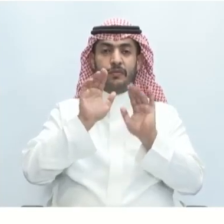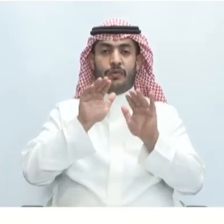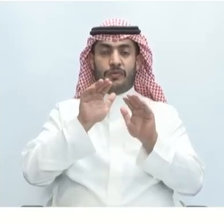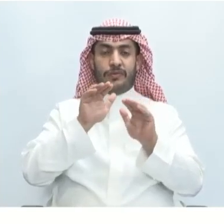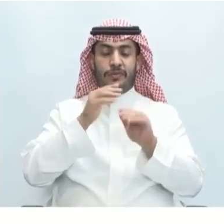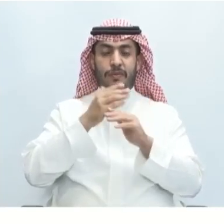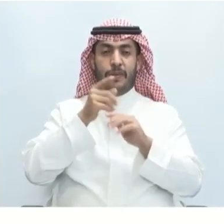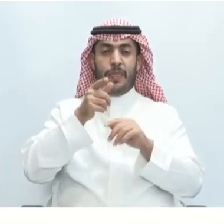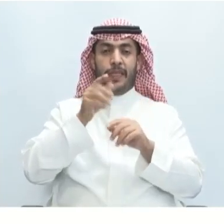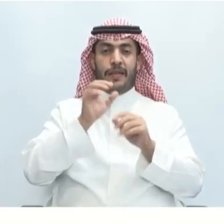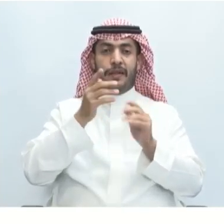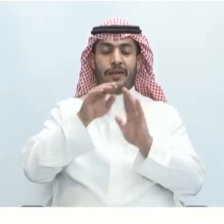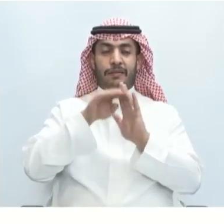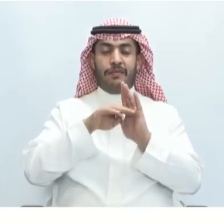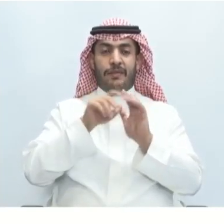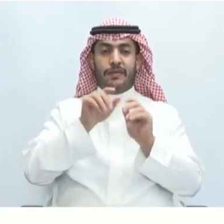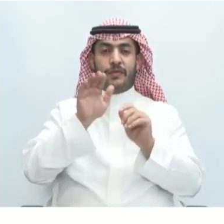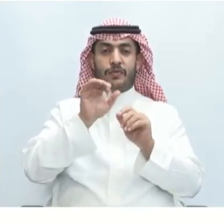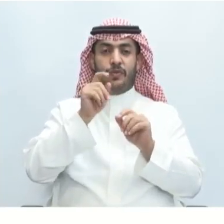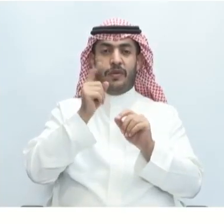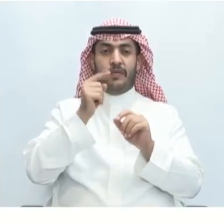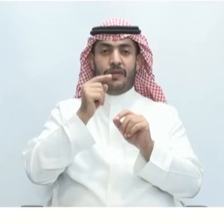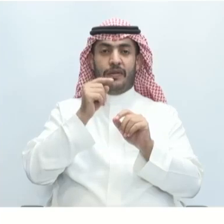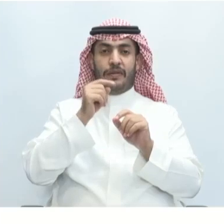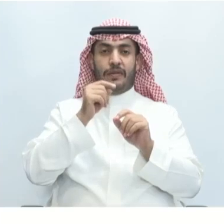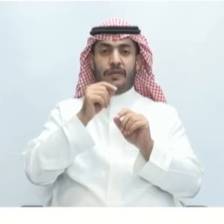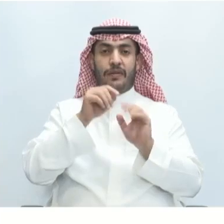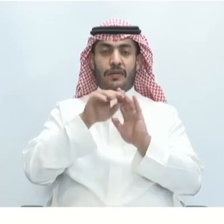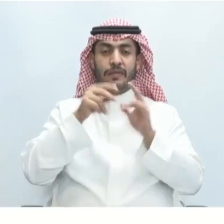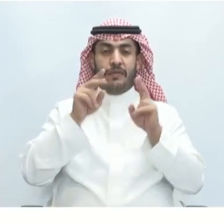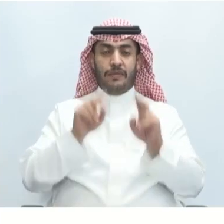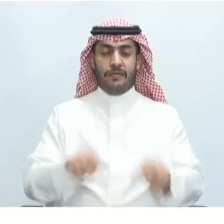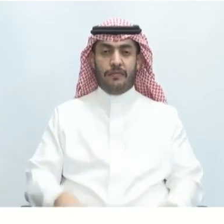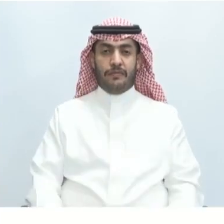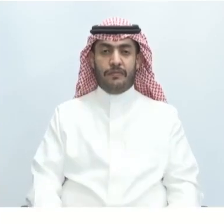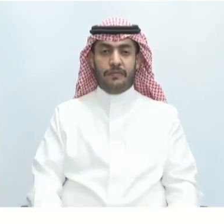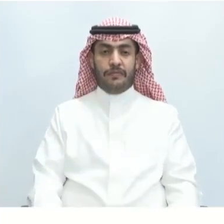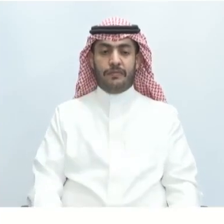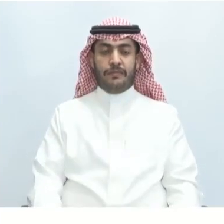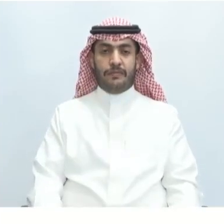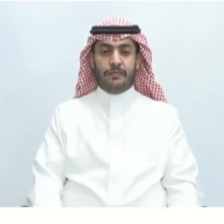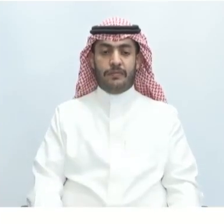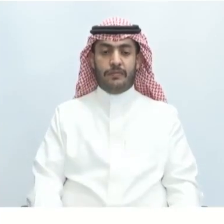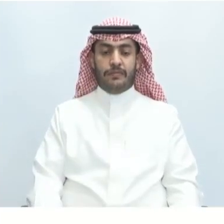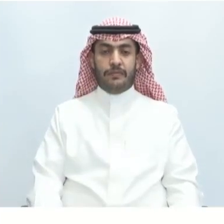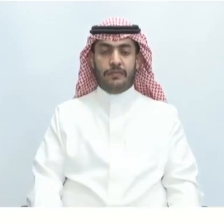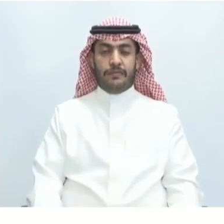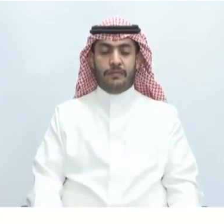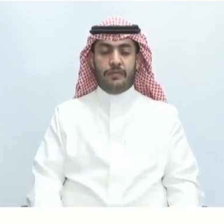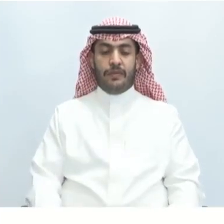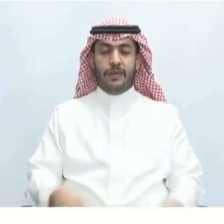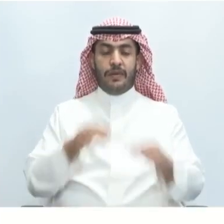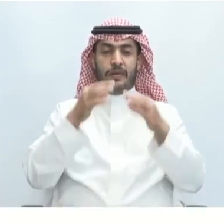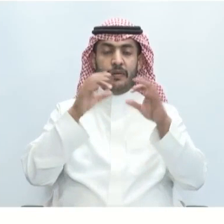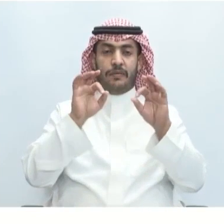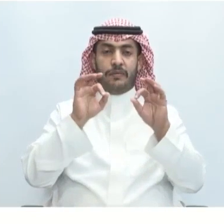اذا لابد ان ندخل هذه القيود في اداه سوفر قبل ان نبدا ايضا يجب ان يكون اجمالي